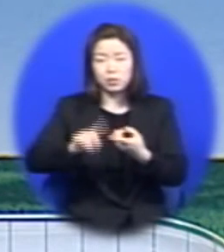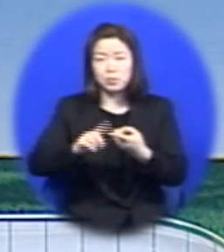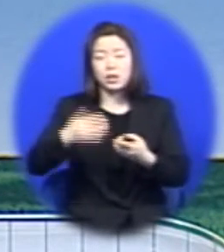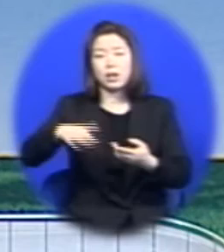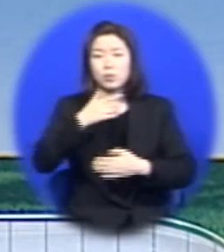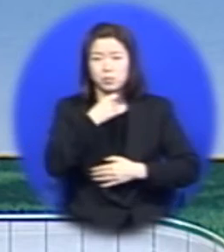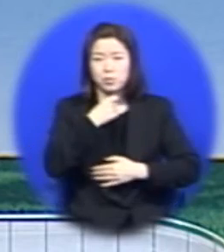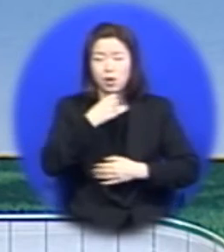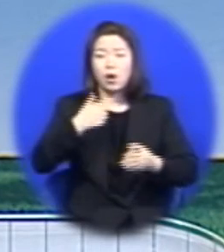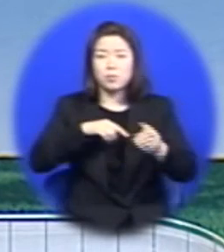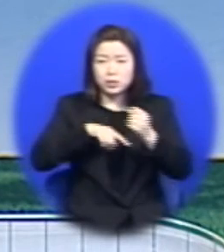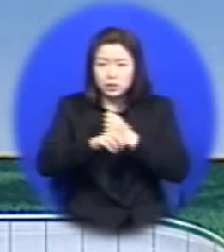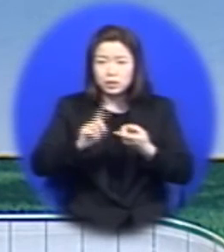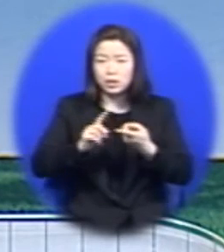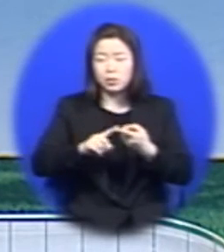가고 싶었어요.